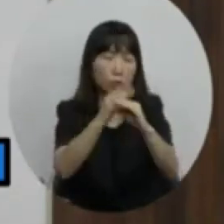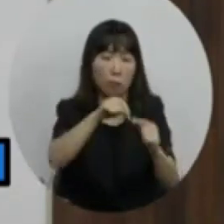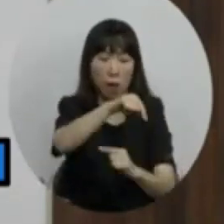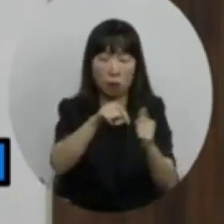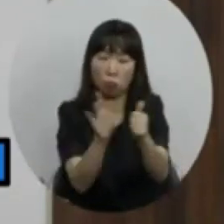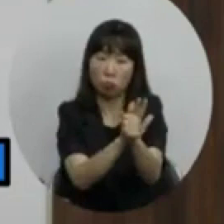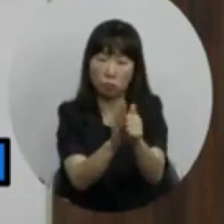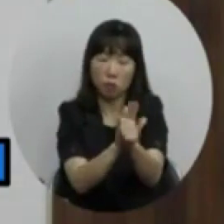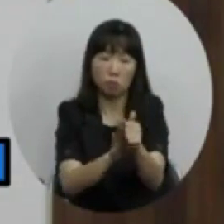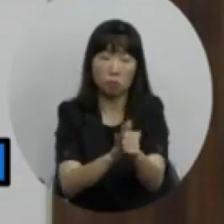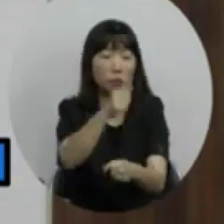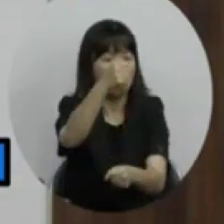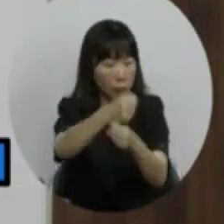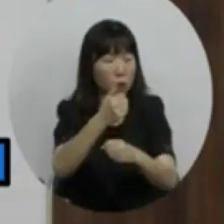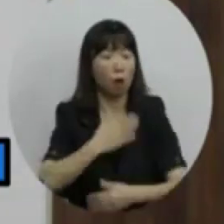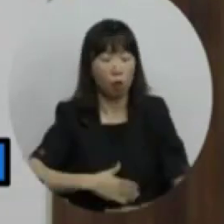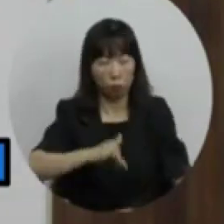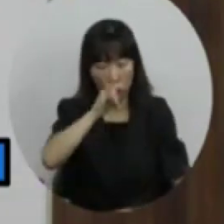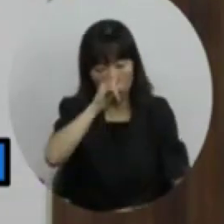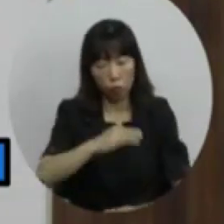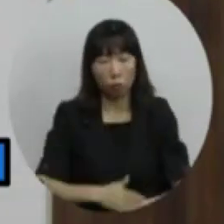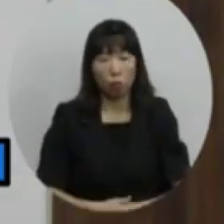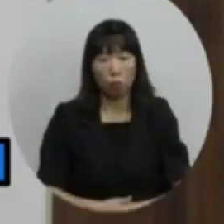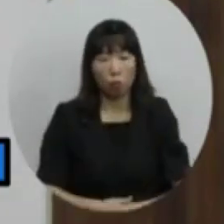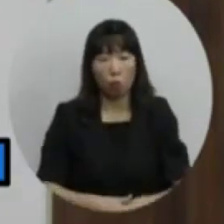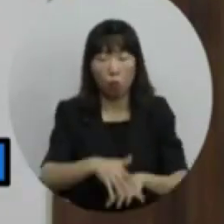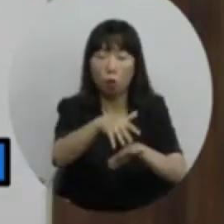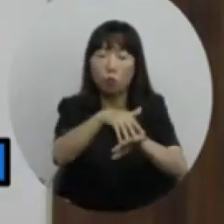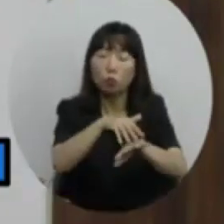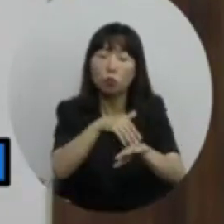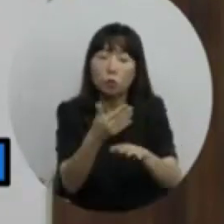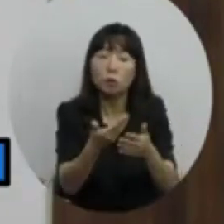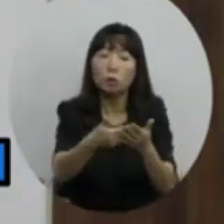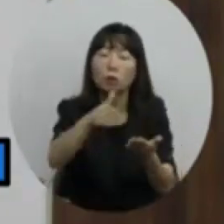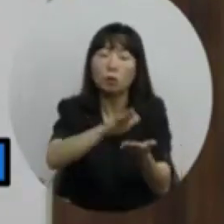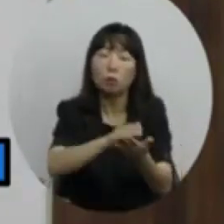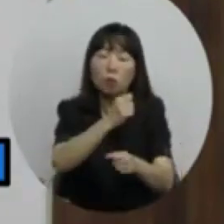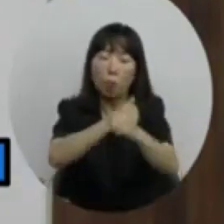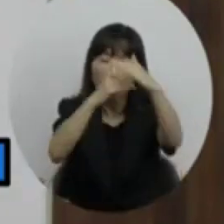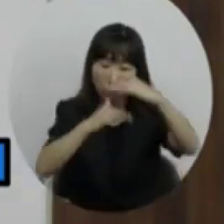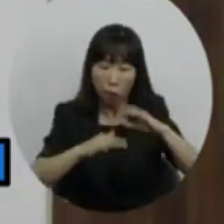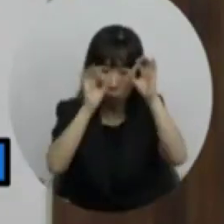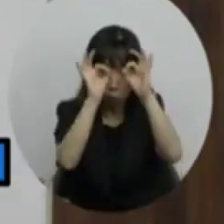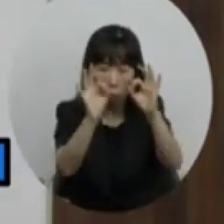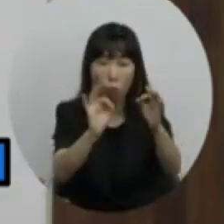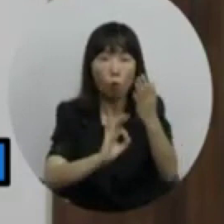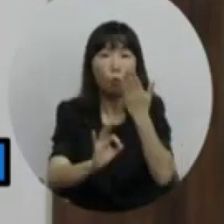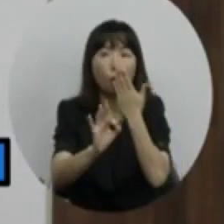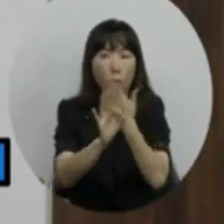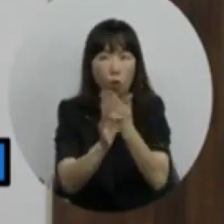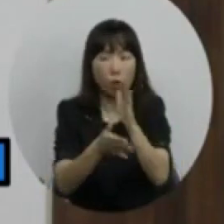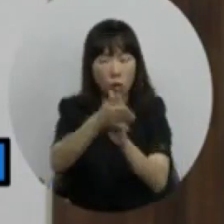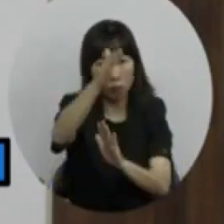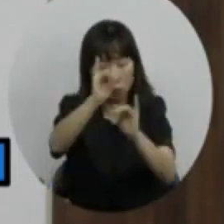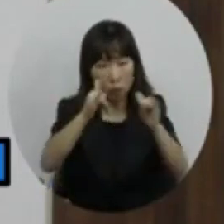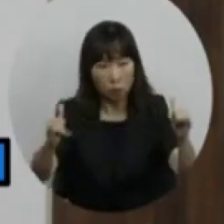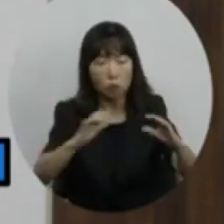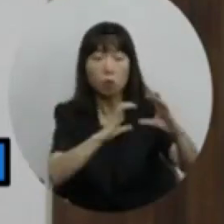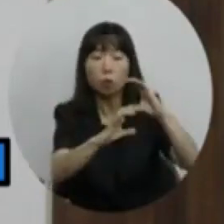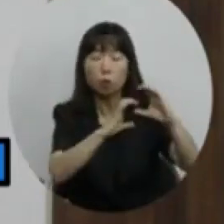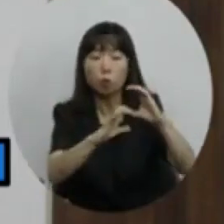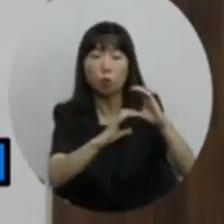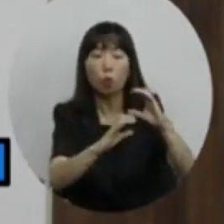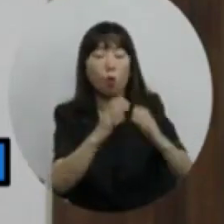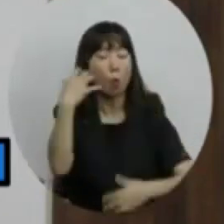서비스를 구현하는 것으로 알고 있습니다. 조직 개편 내용을 살펴보면 핵심 내용은 시민 소통 담당관이